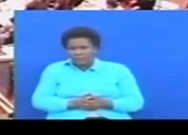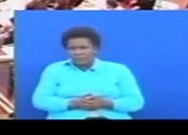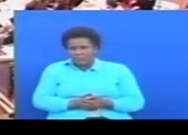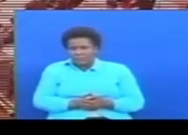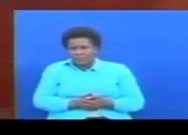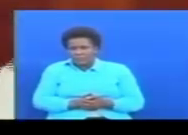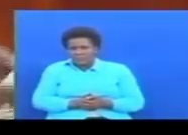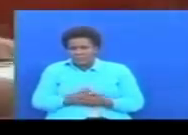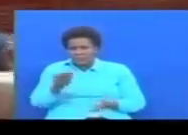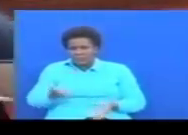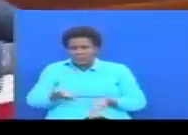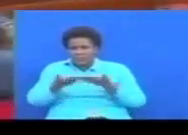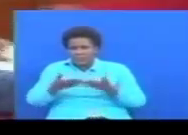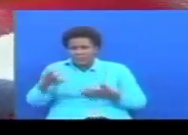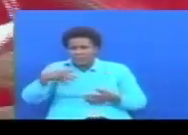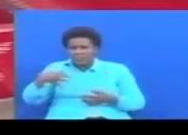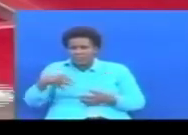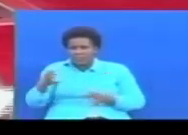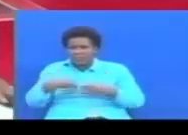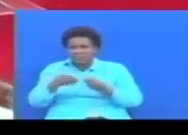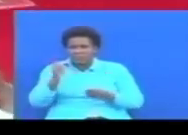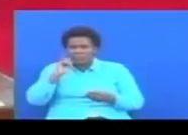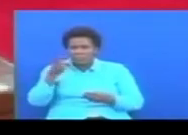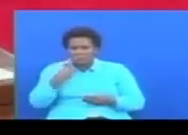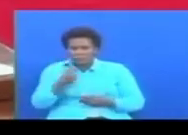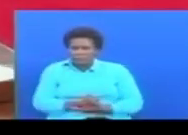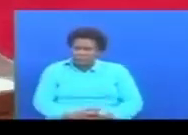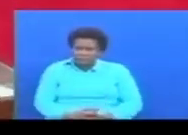shaka naibu waziri wa maji na Juma Aweso.